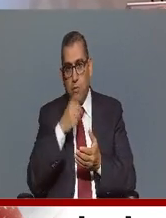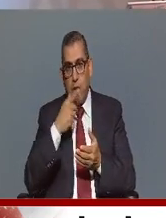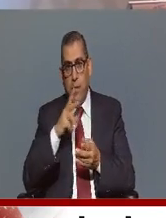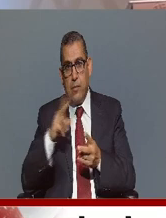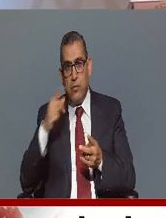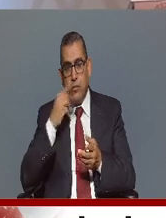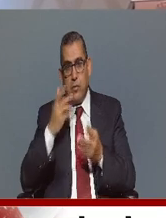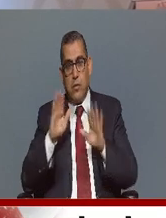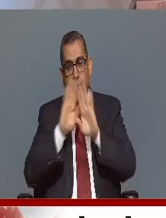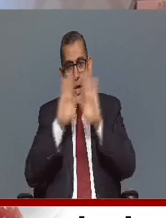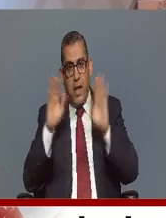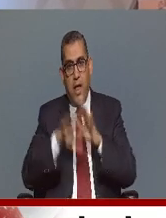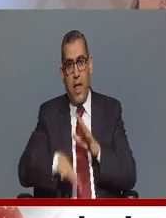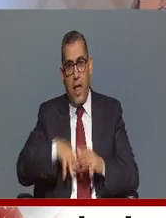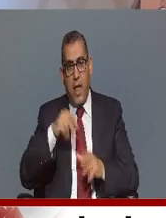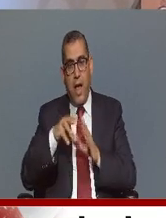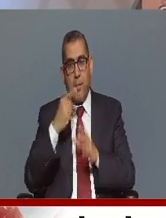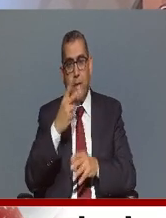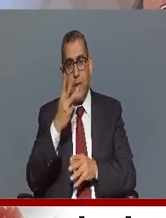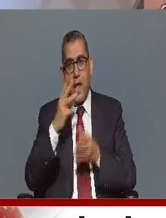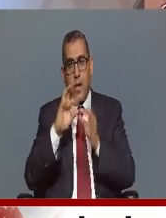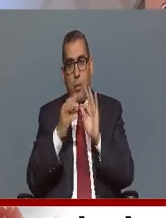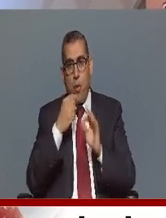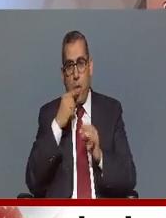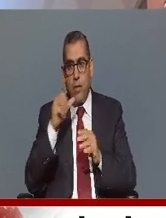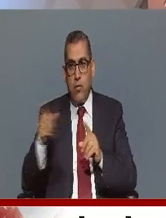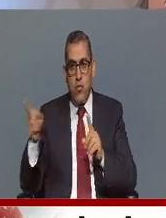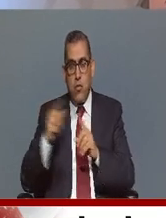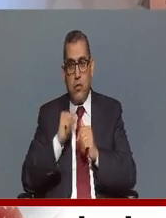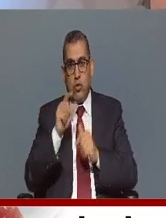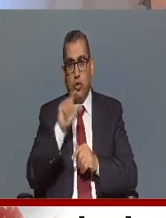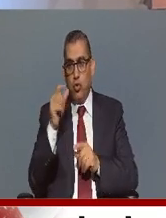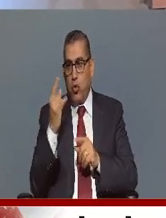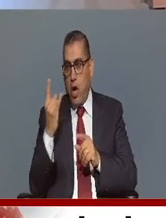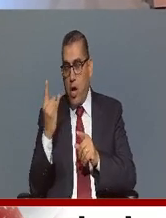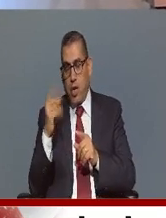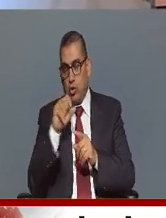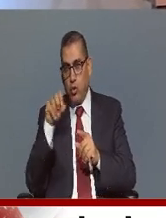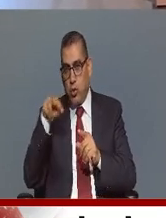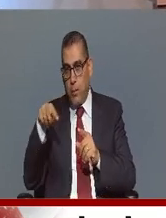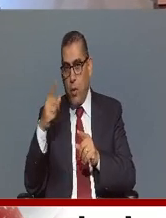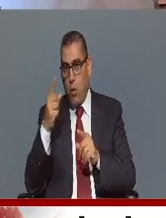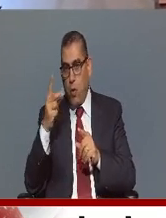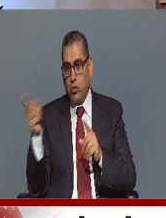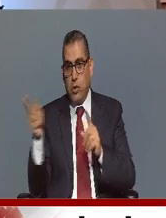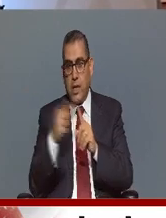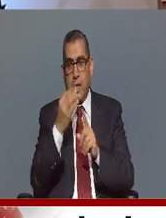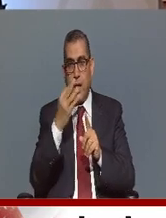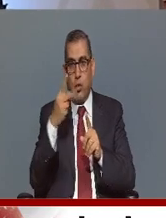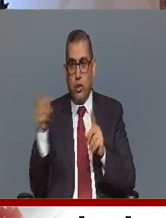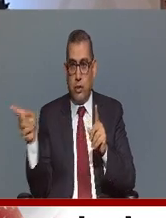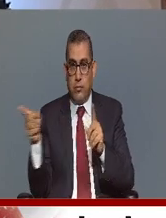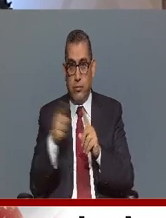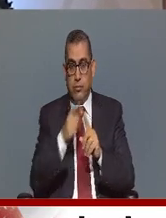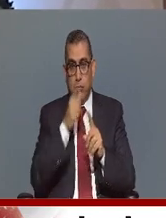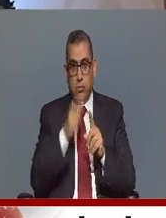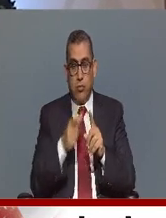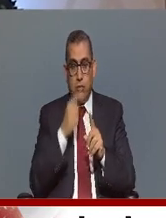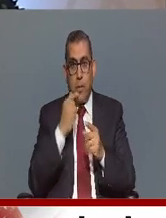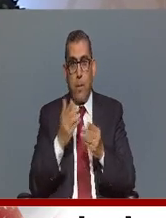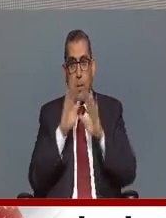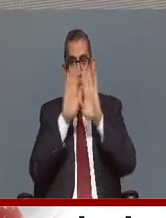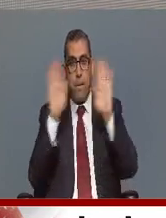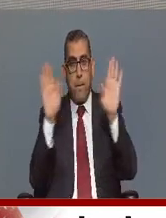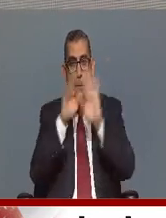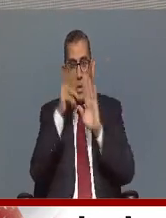عرض استفاد منها 3 مليون مواطن خلال الفترة من أغسطس 21 إلى 23. وفكرة المسرح ده